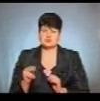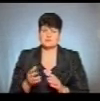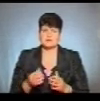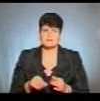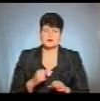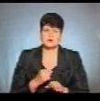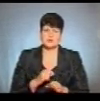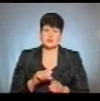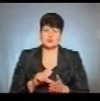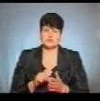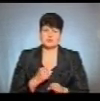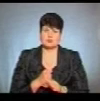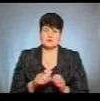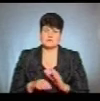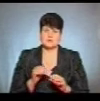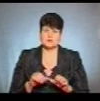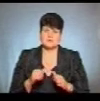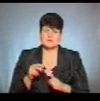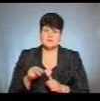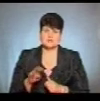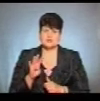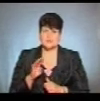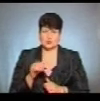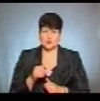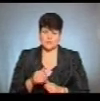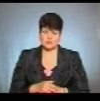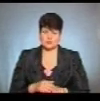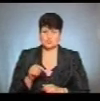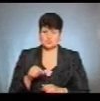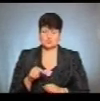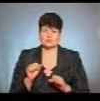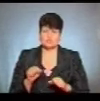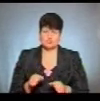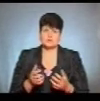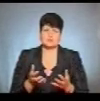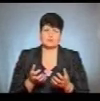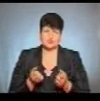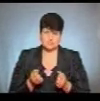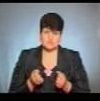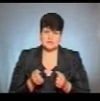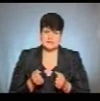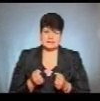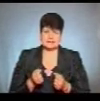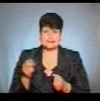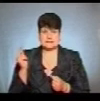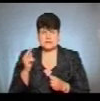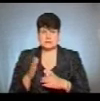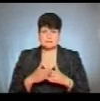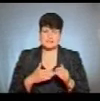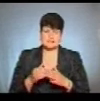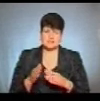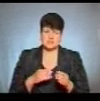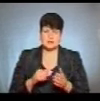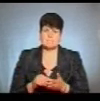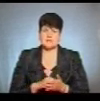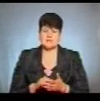виборчої комісії з 2004 року. Тут можна почерпнути теоретичний і практичний